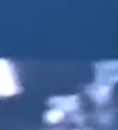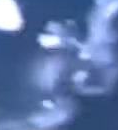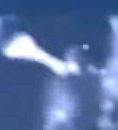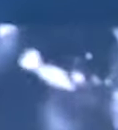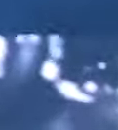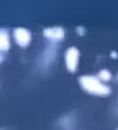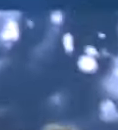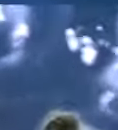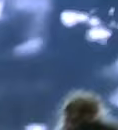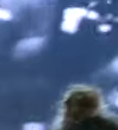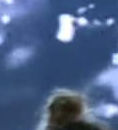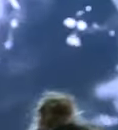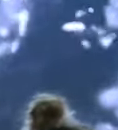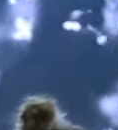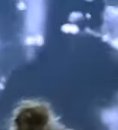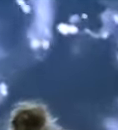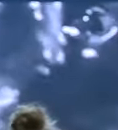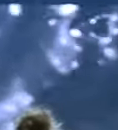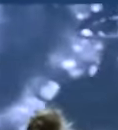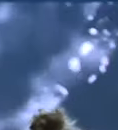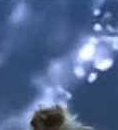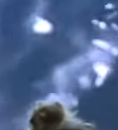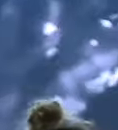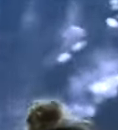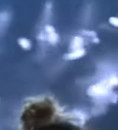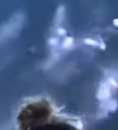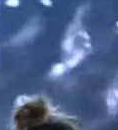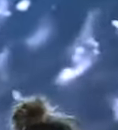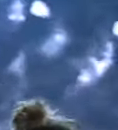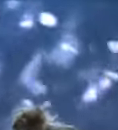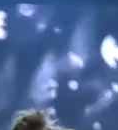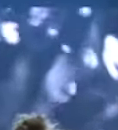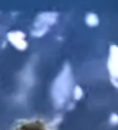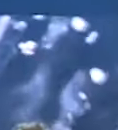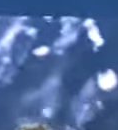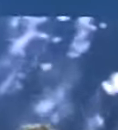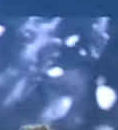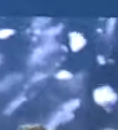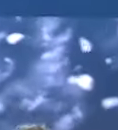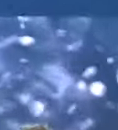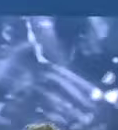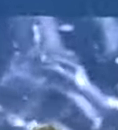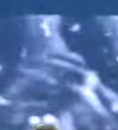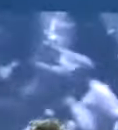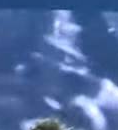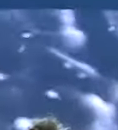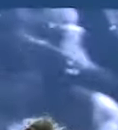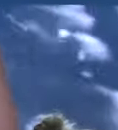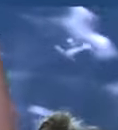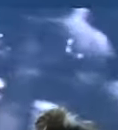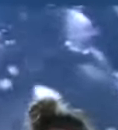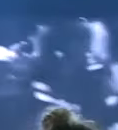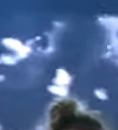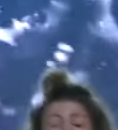leć do gwiazd. Magiczną siłę masz. Wystarczy tylko chcieć odrzucić rzeczy